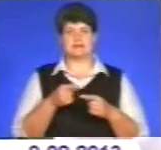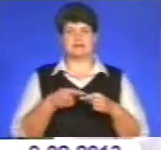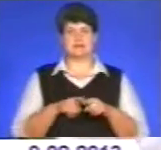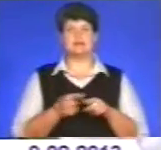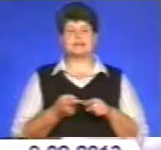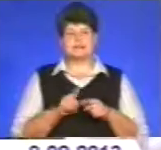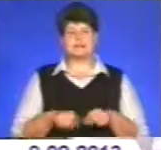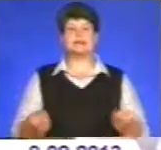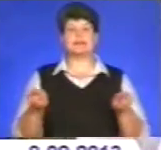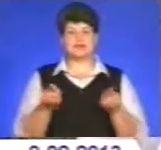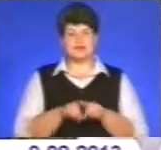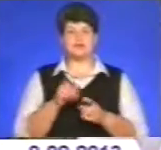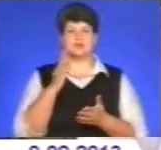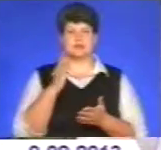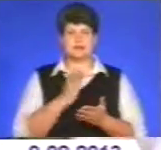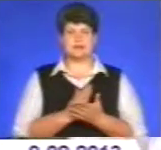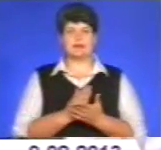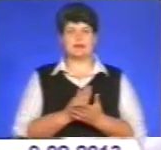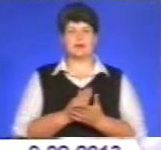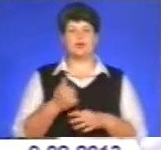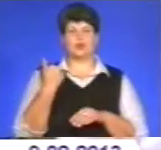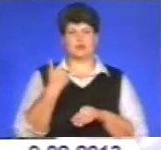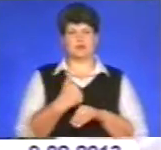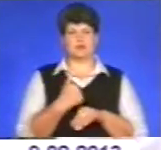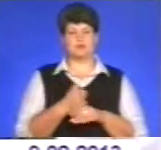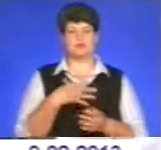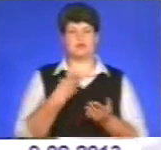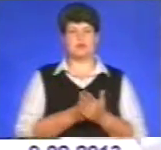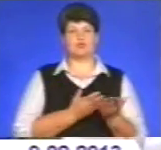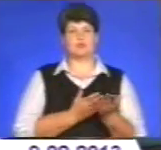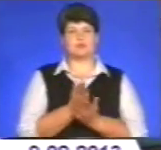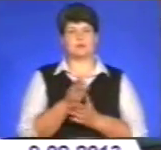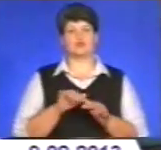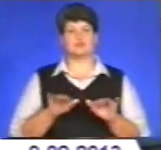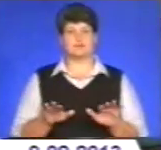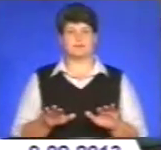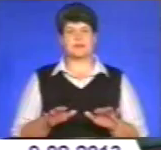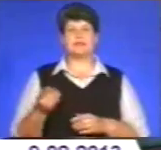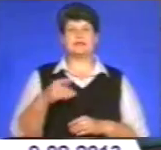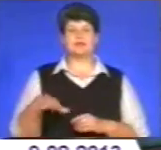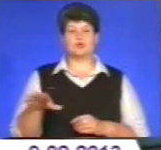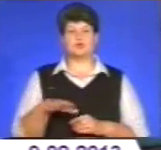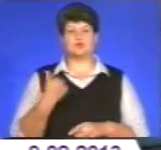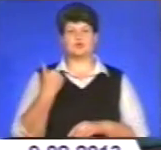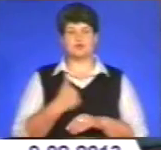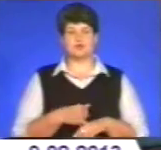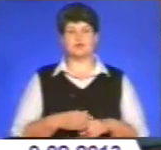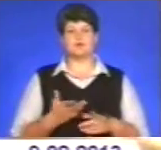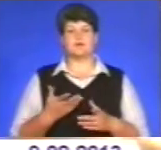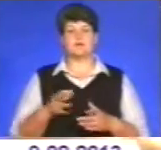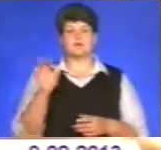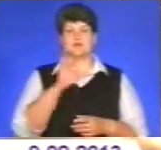теж є в якійсь мірі основними в своєму напрямку діяльності. На Тернопільщині в основному зосереджені